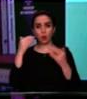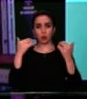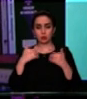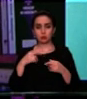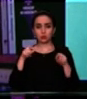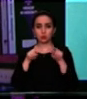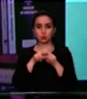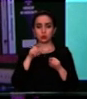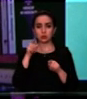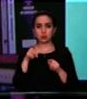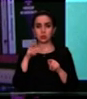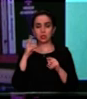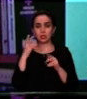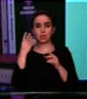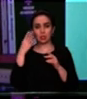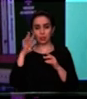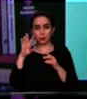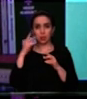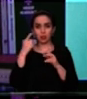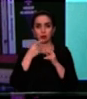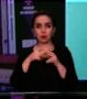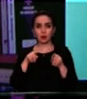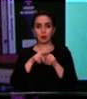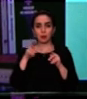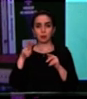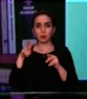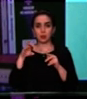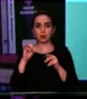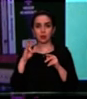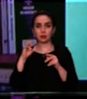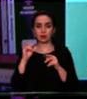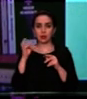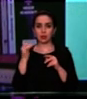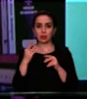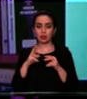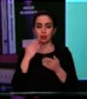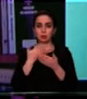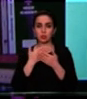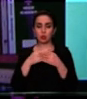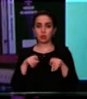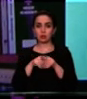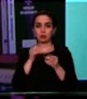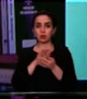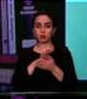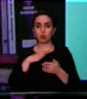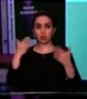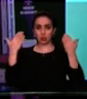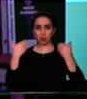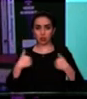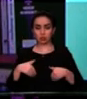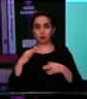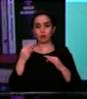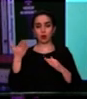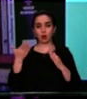organizmlar dastlab kiprikli yassi cho'lchanglarda, ya'ni planariya misolida tanishgansiz. Bu ular tanasini oldingi